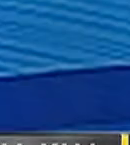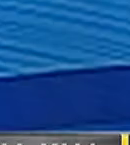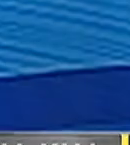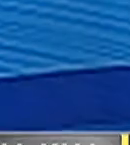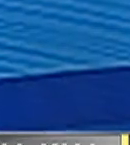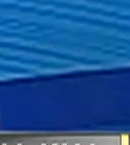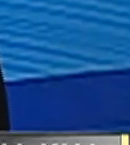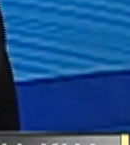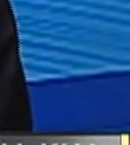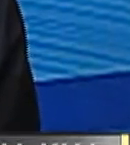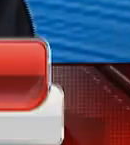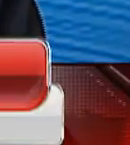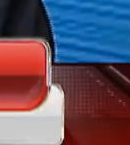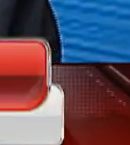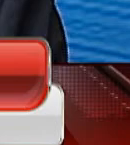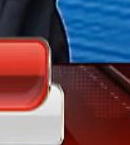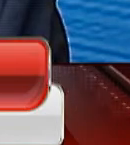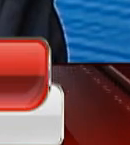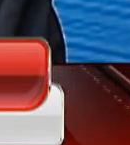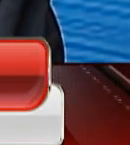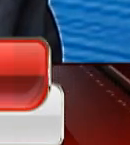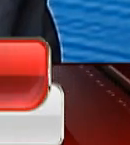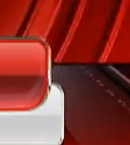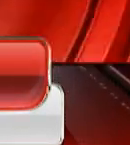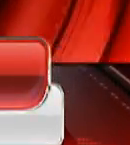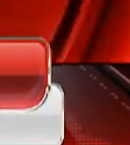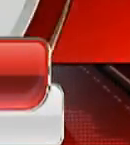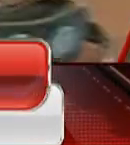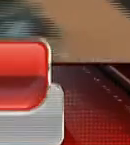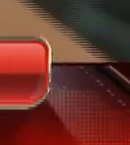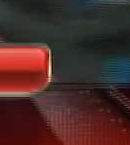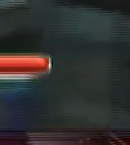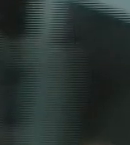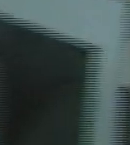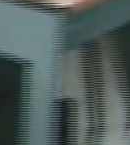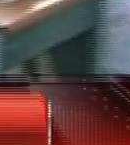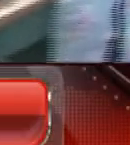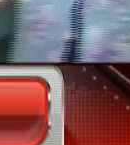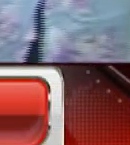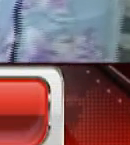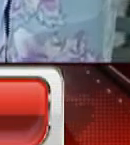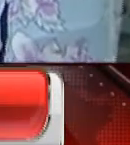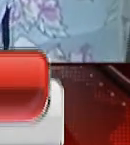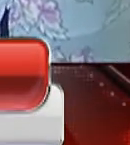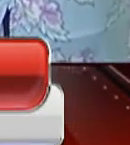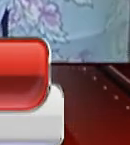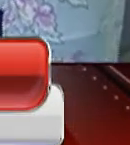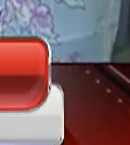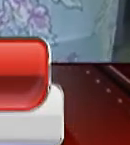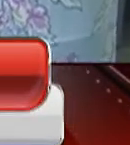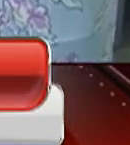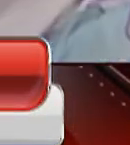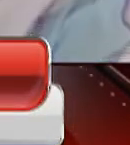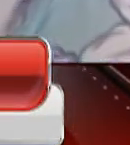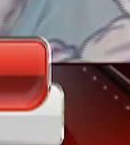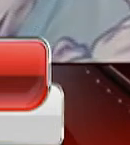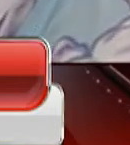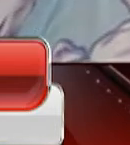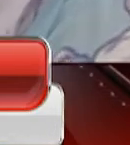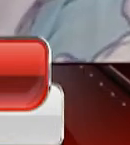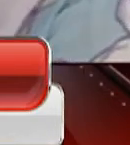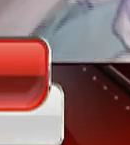siasatan kehilangan MH370 di bawah seksen 130c kajian penambahbaikan